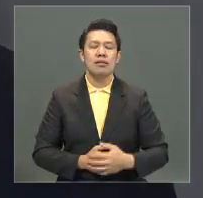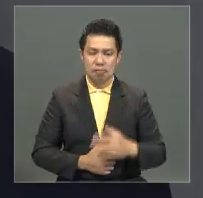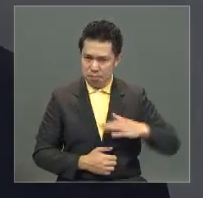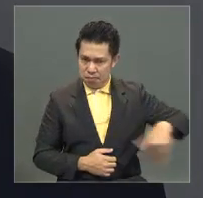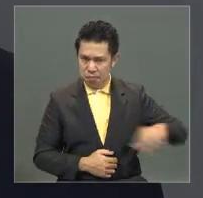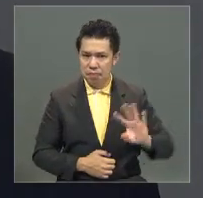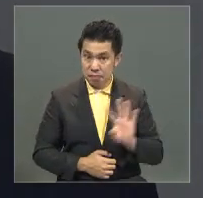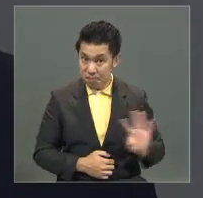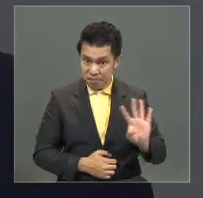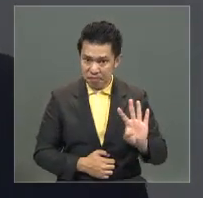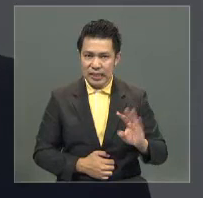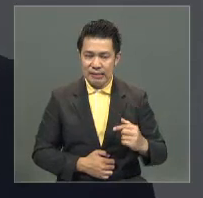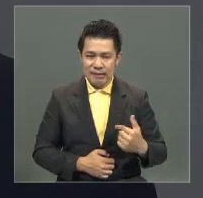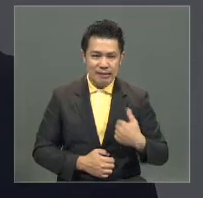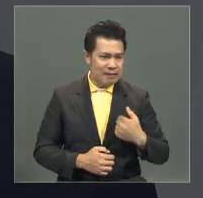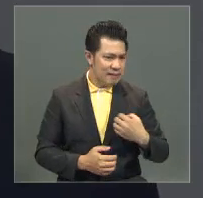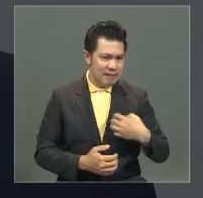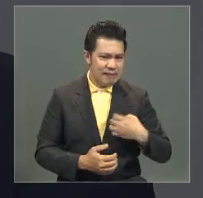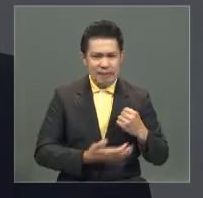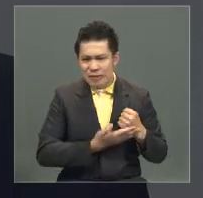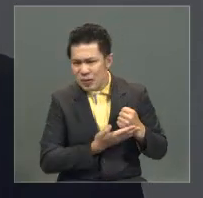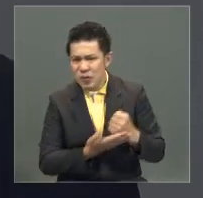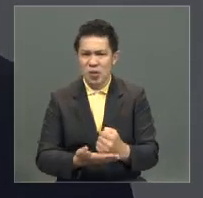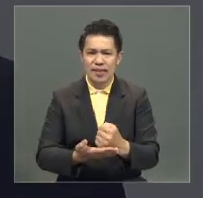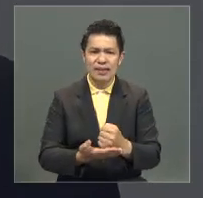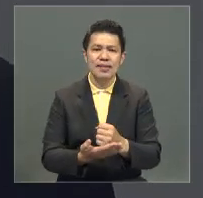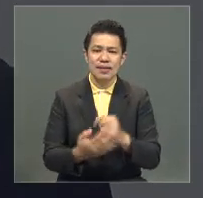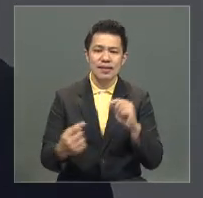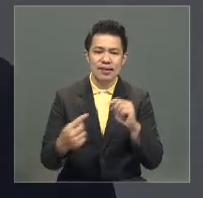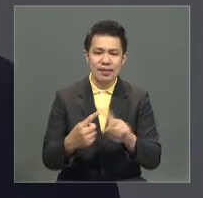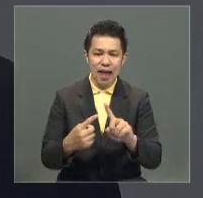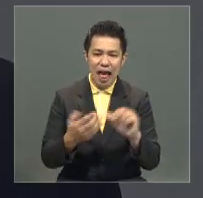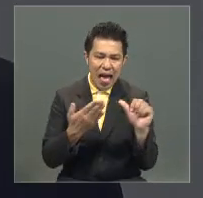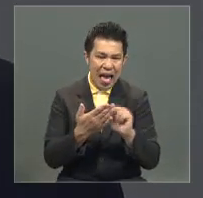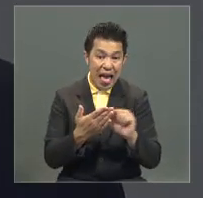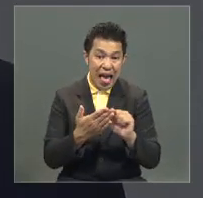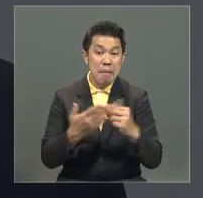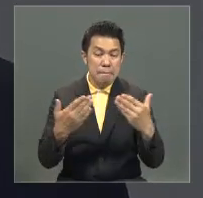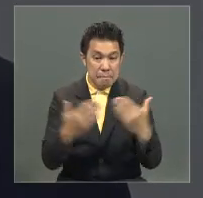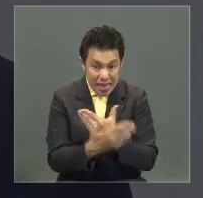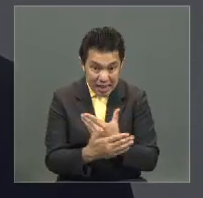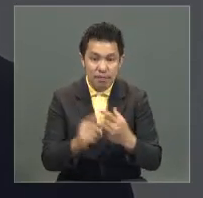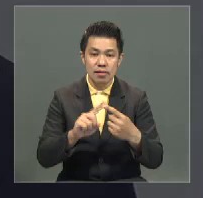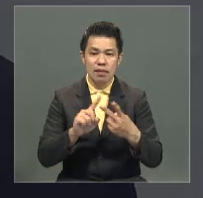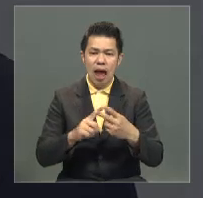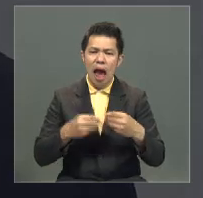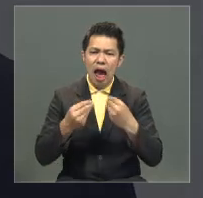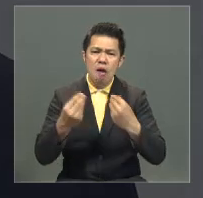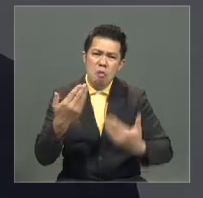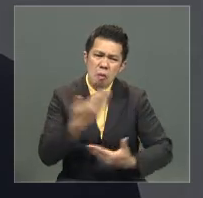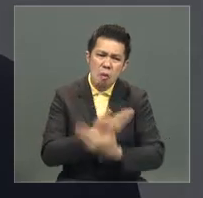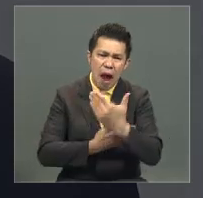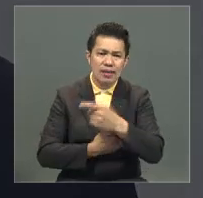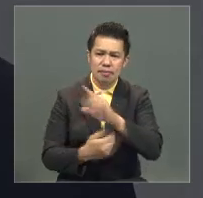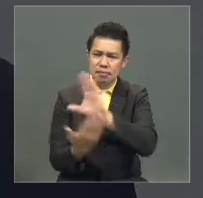ดีที่จะมีส่วนในการที่จะทำให้การปรับเปลี่ยนหรือการที่จะทำให้เกิดโอกาสใน